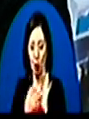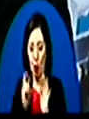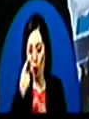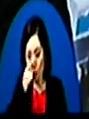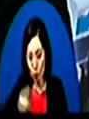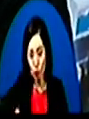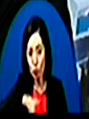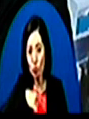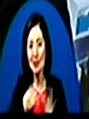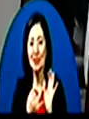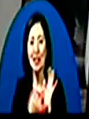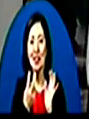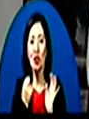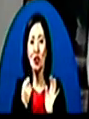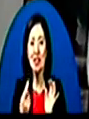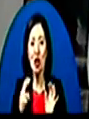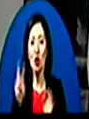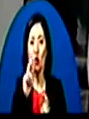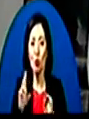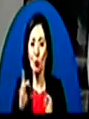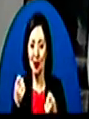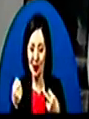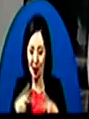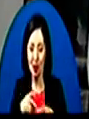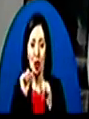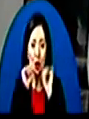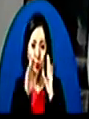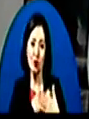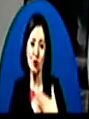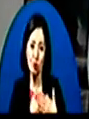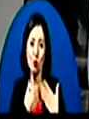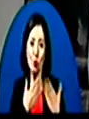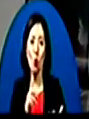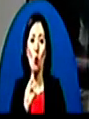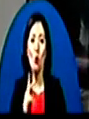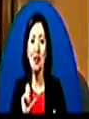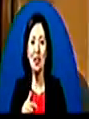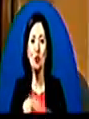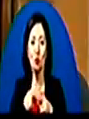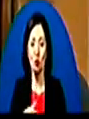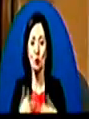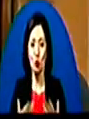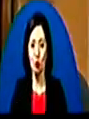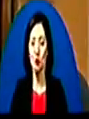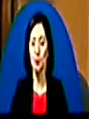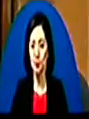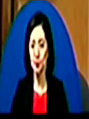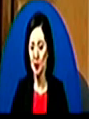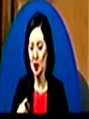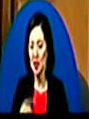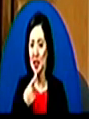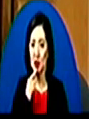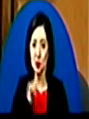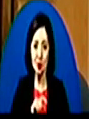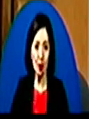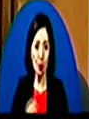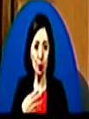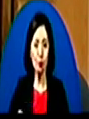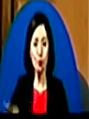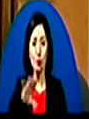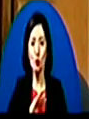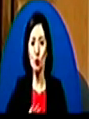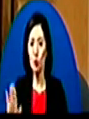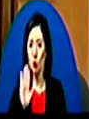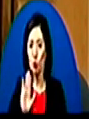хэмжээний хүмүүнлэгийн тусламжийг үзүүлэхээр болсон гэдгийг эрхийн сайд мэдгэлээ. Энэ хүндэлтэй цаг үед одоо бидний мөнхийн